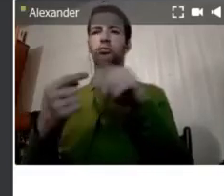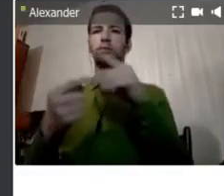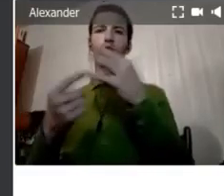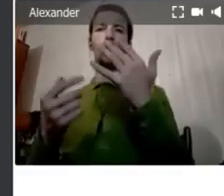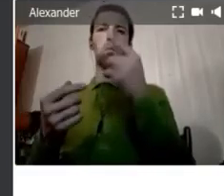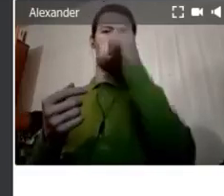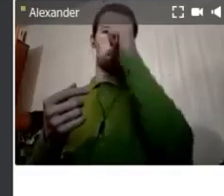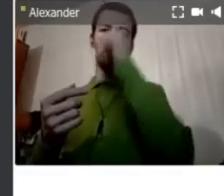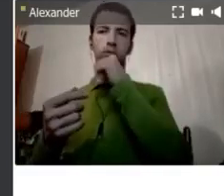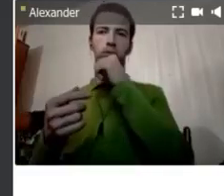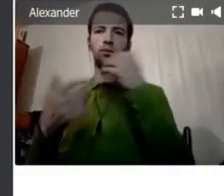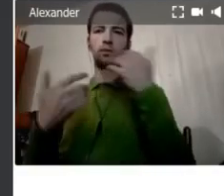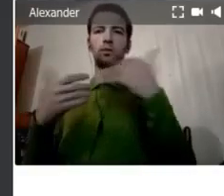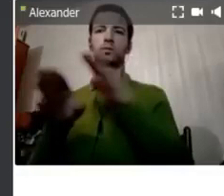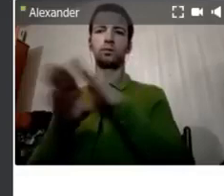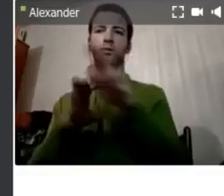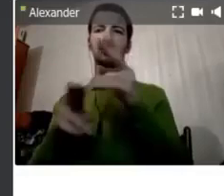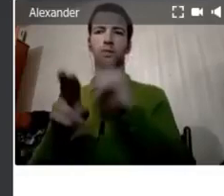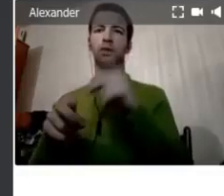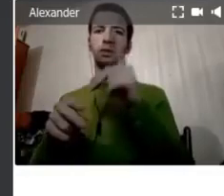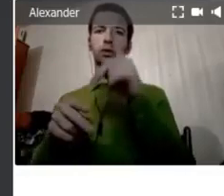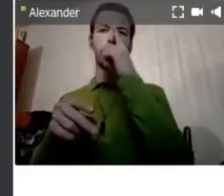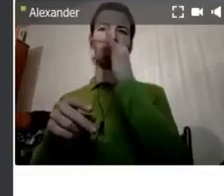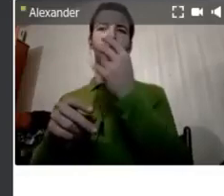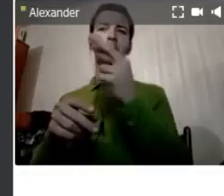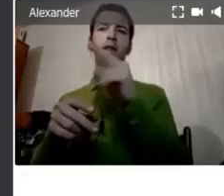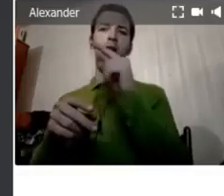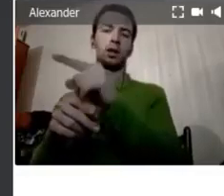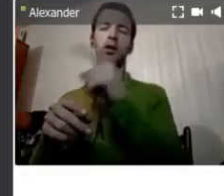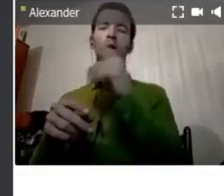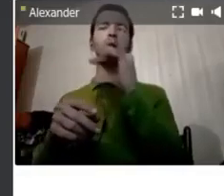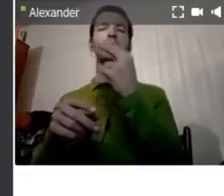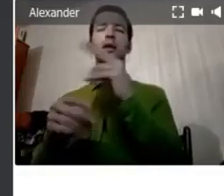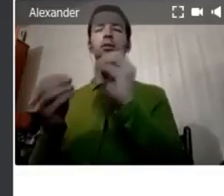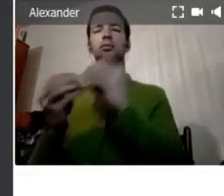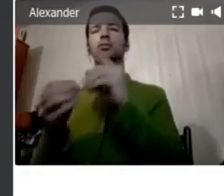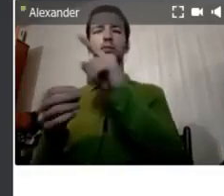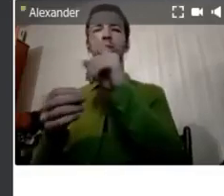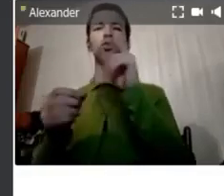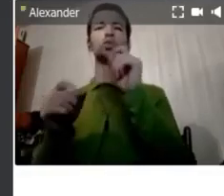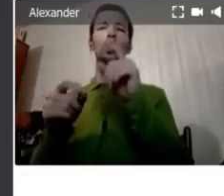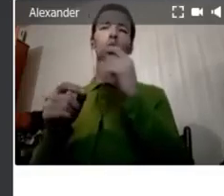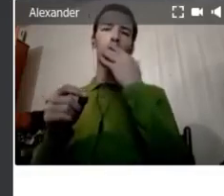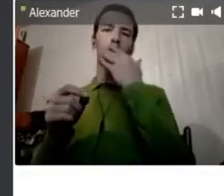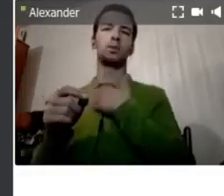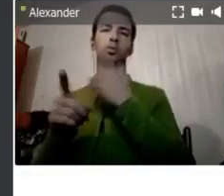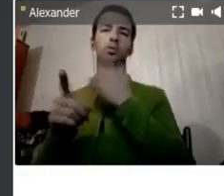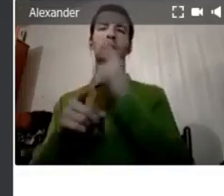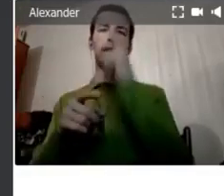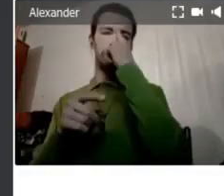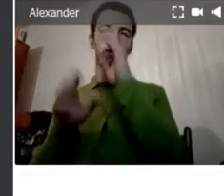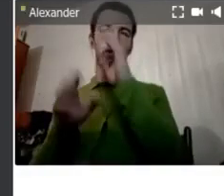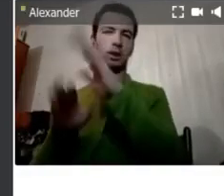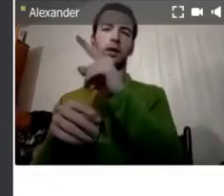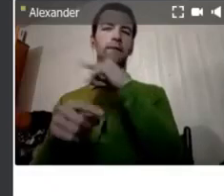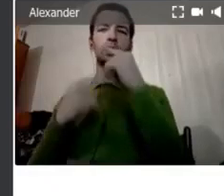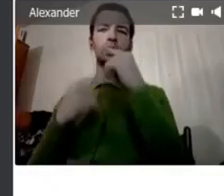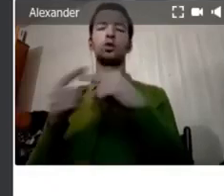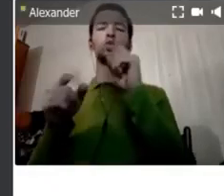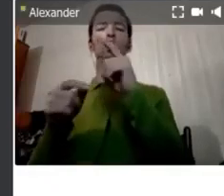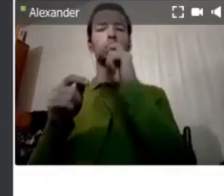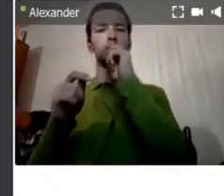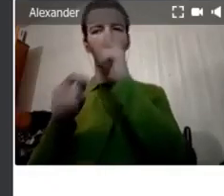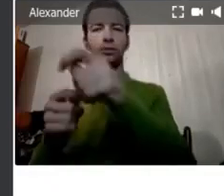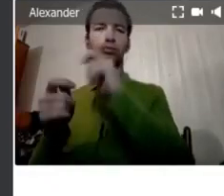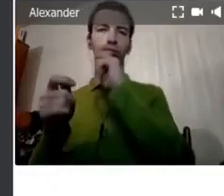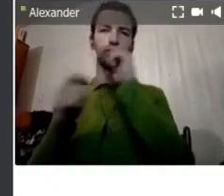это международный бизнес, где любой клиент с любой точки мира может зарабатывать золото и